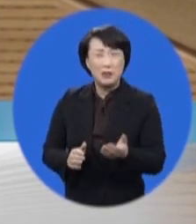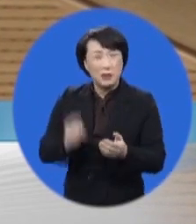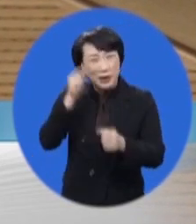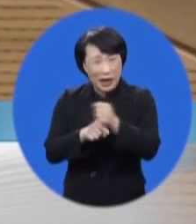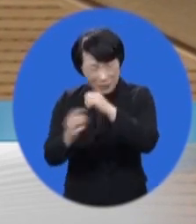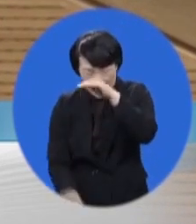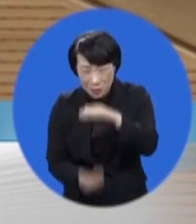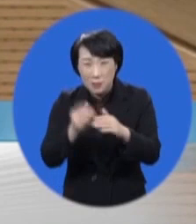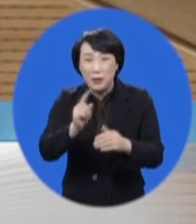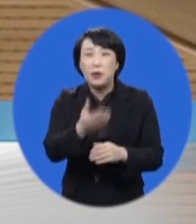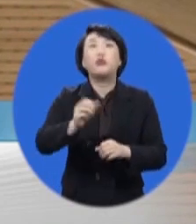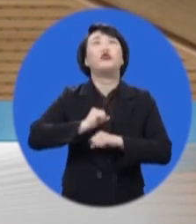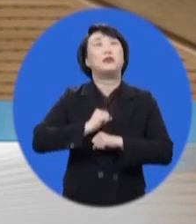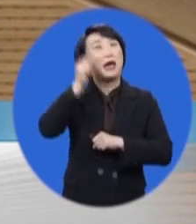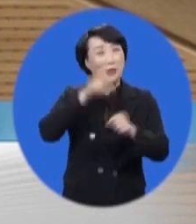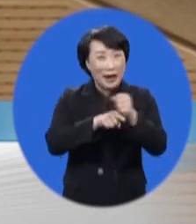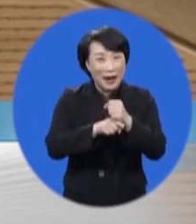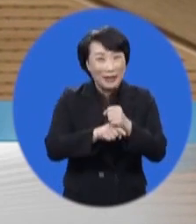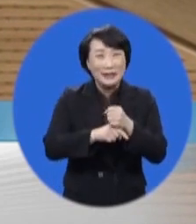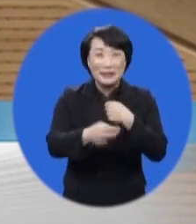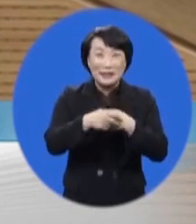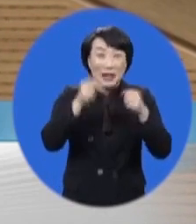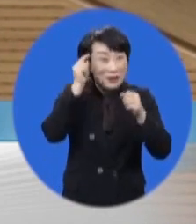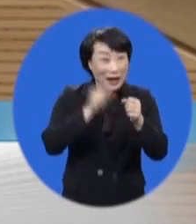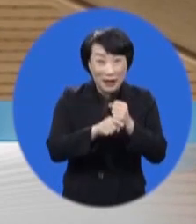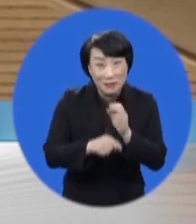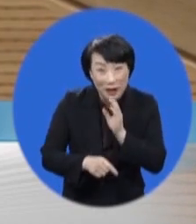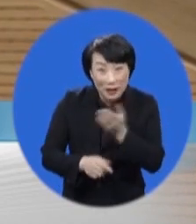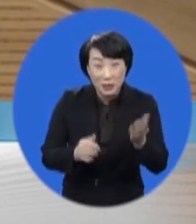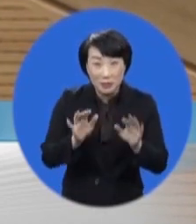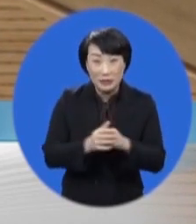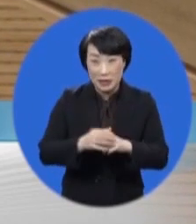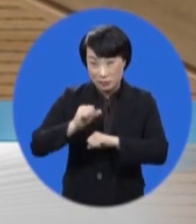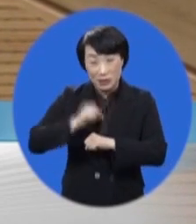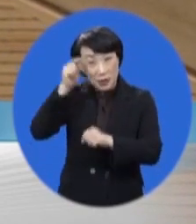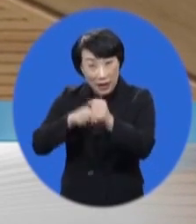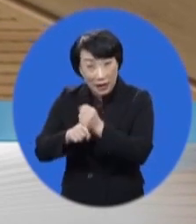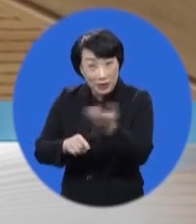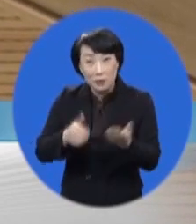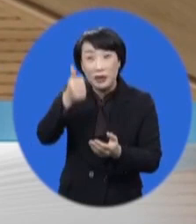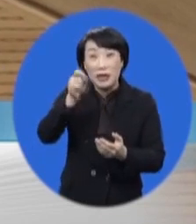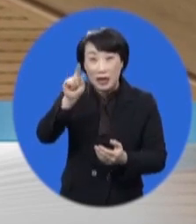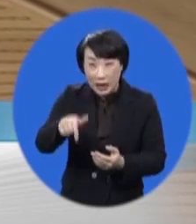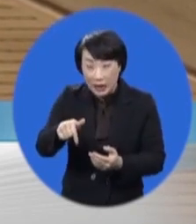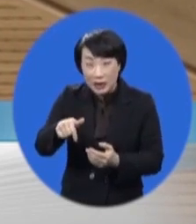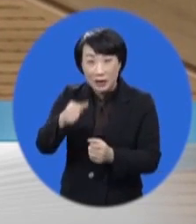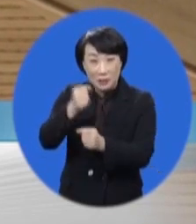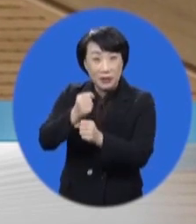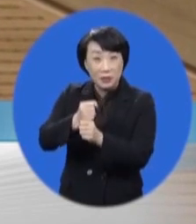과학이 군사과학, 의학과학인데, 여러분, 군사과학이 핵무기를